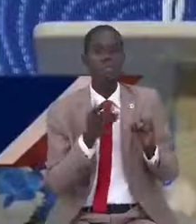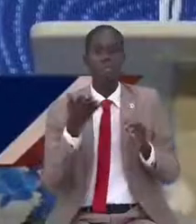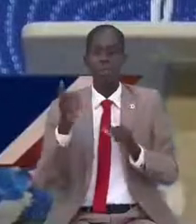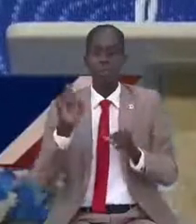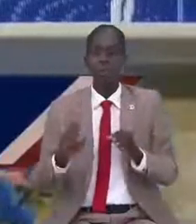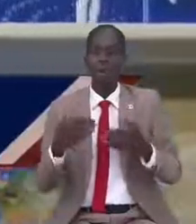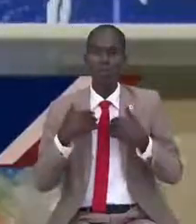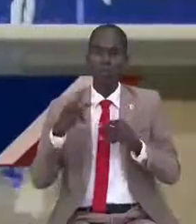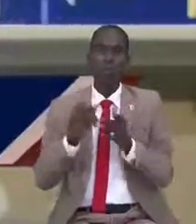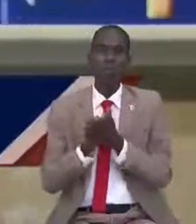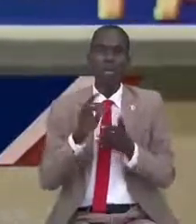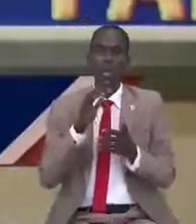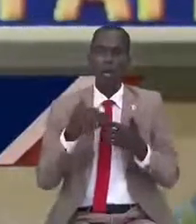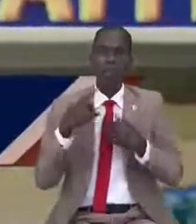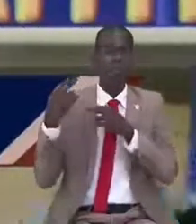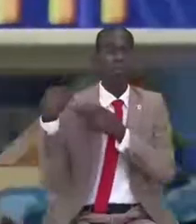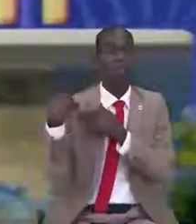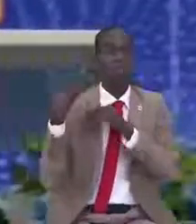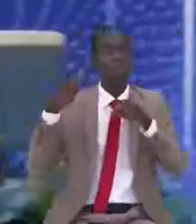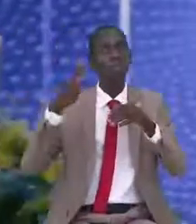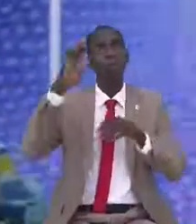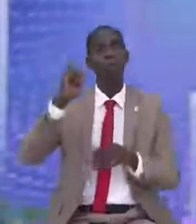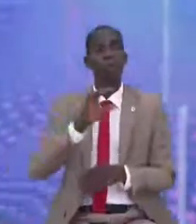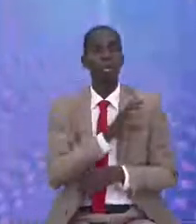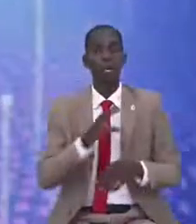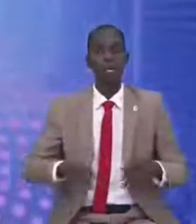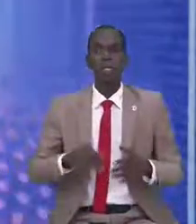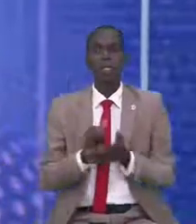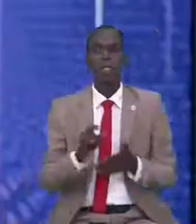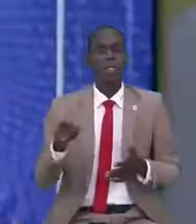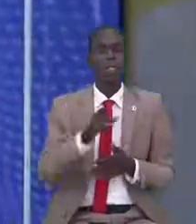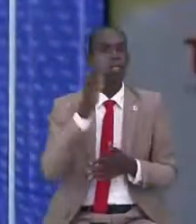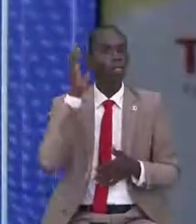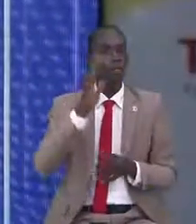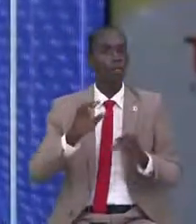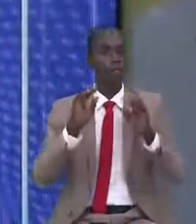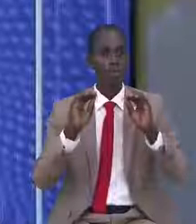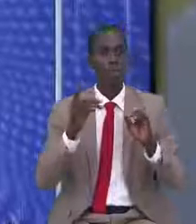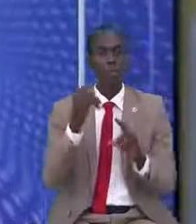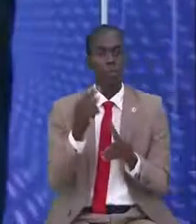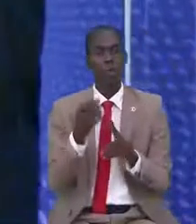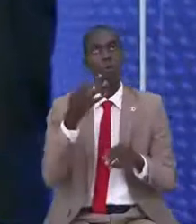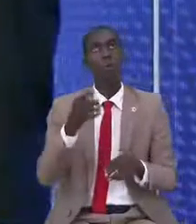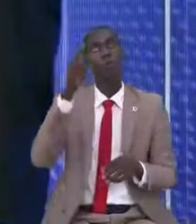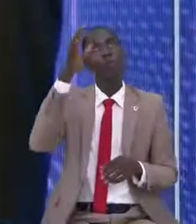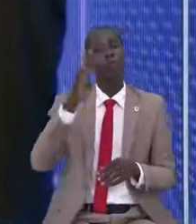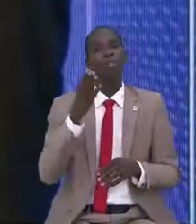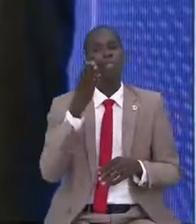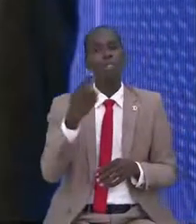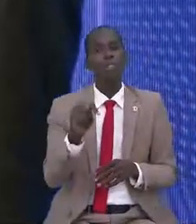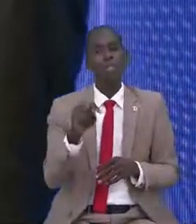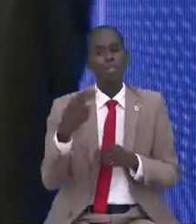Il y a des gens qui enseignent, mais il y a des gens qui ont la responsabilité d'enseigner la parole de